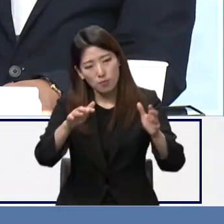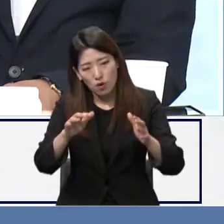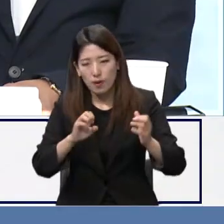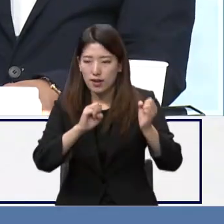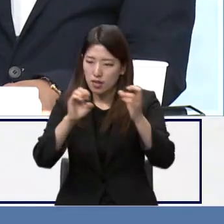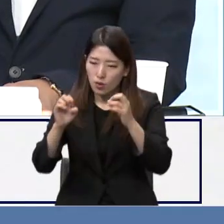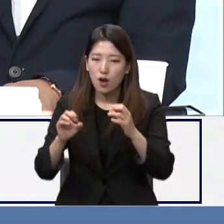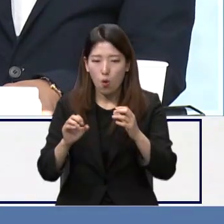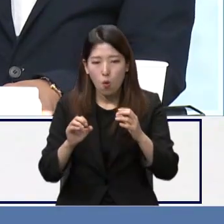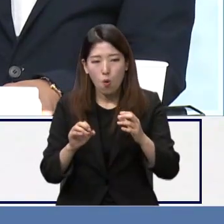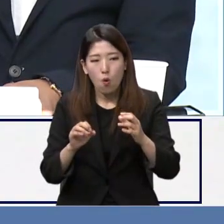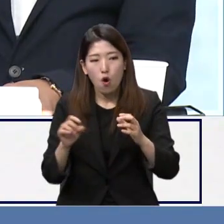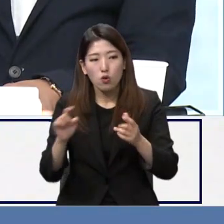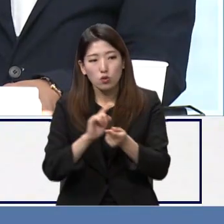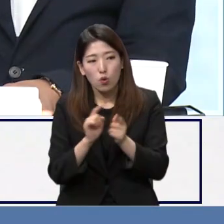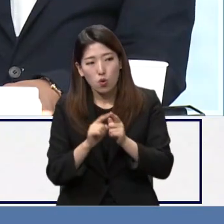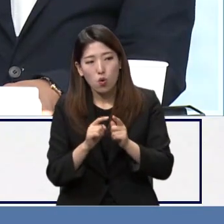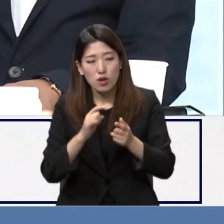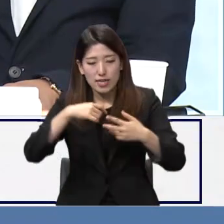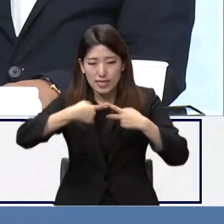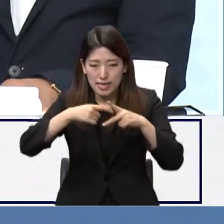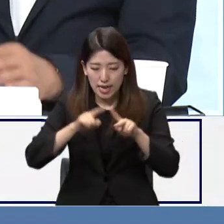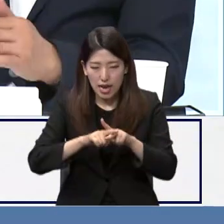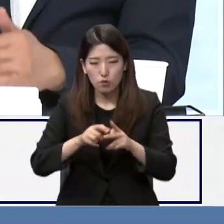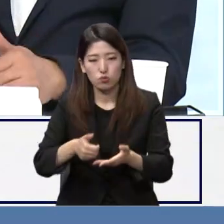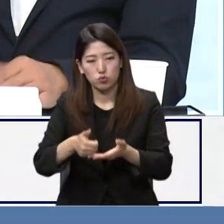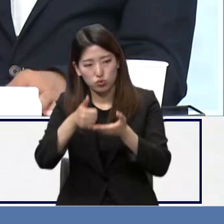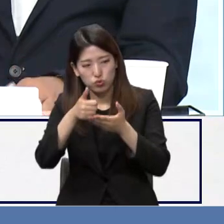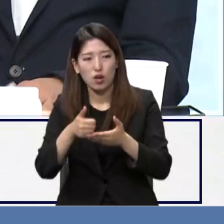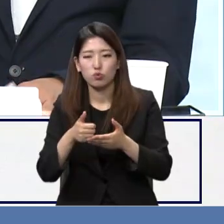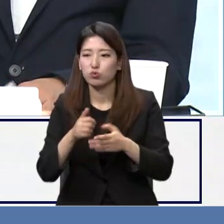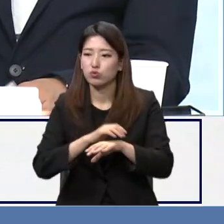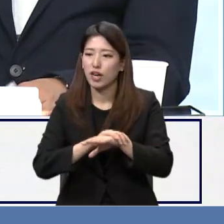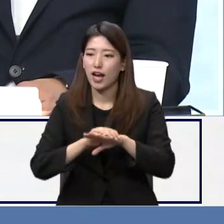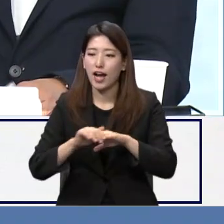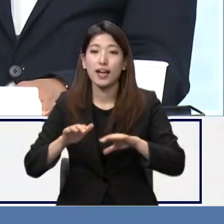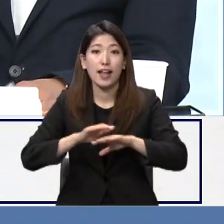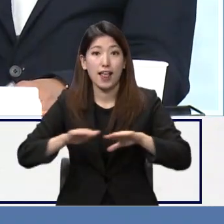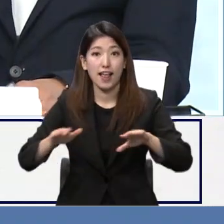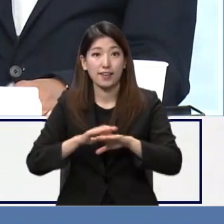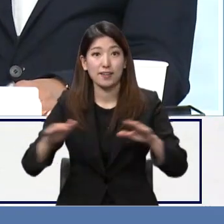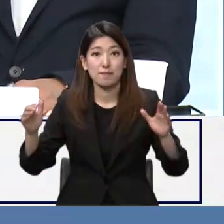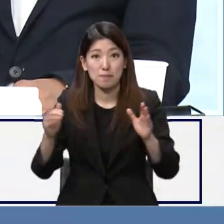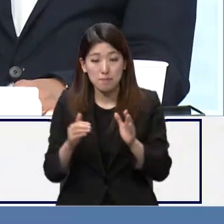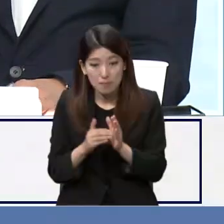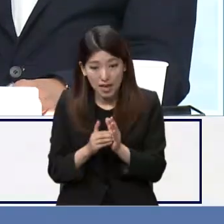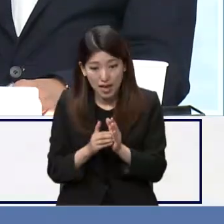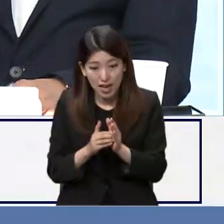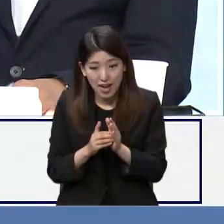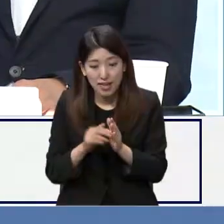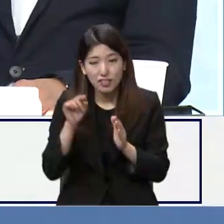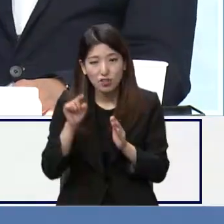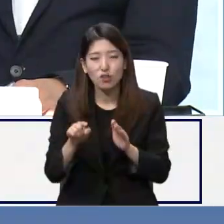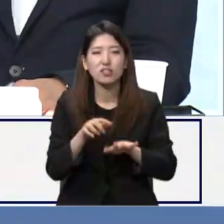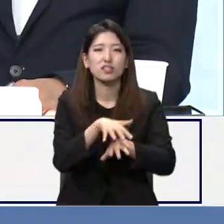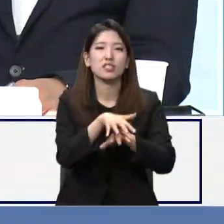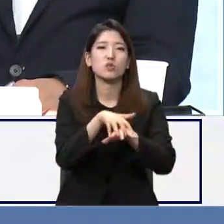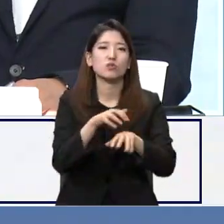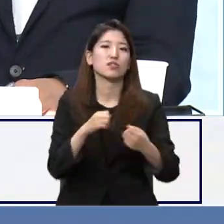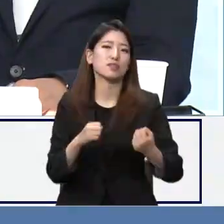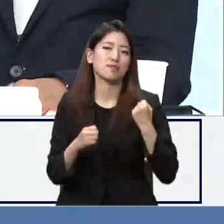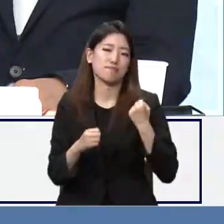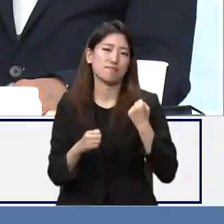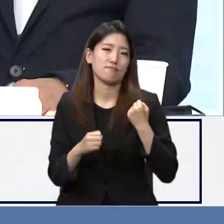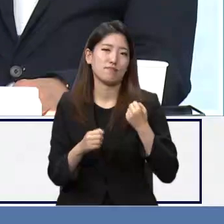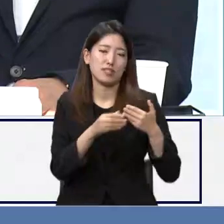가져야 될 과제 중에 하나는 불평등을 해소하고 사회적 갈등을 심화시켜서 경제를 발전시키는 것인데 저 두 분들이